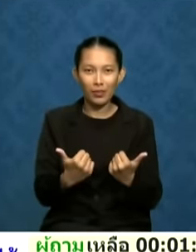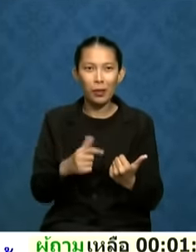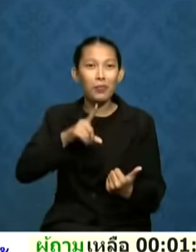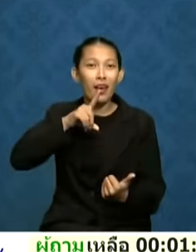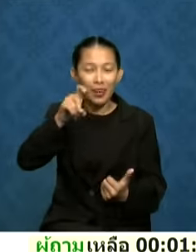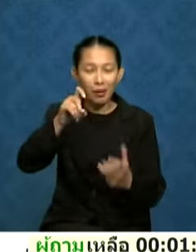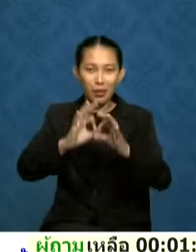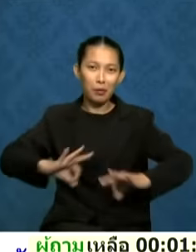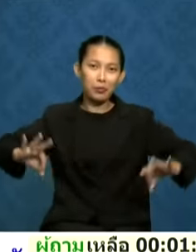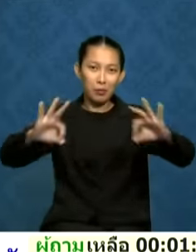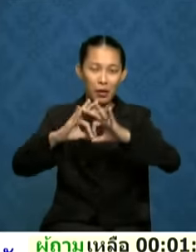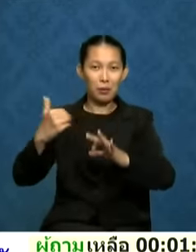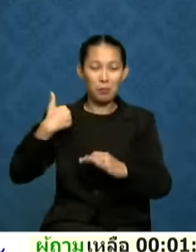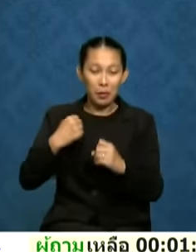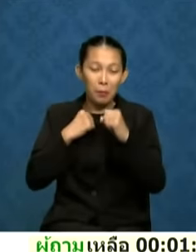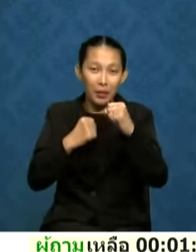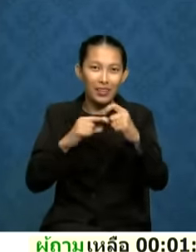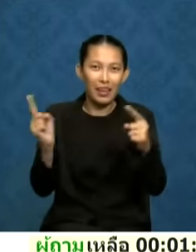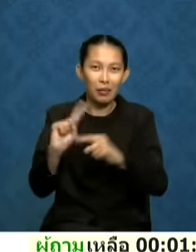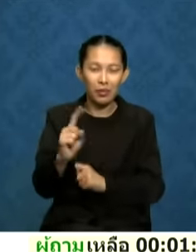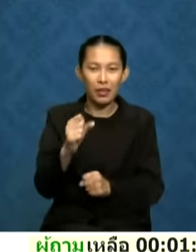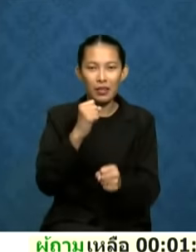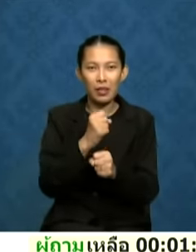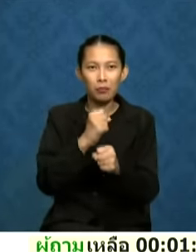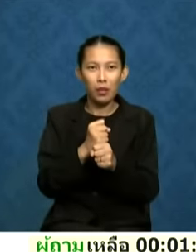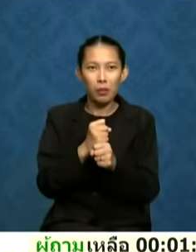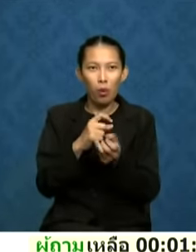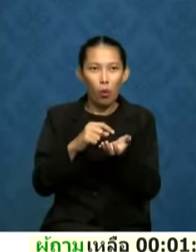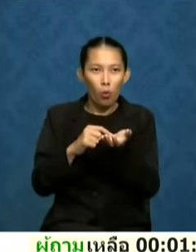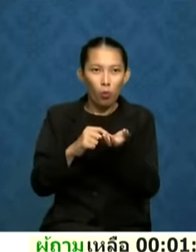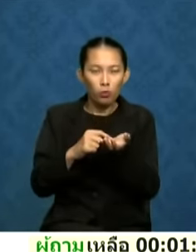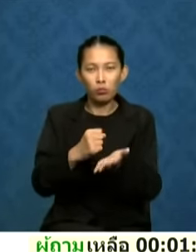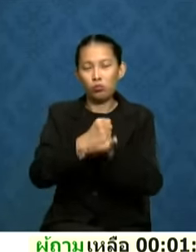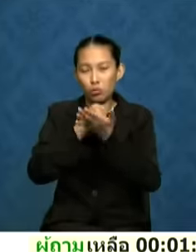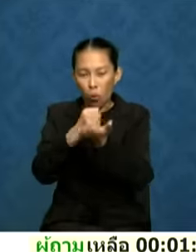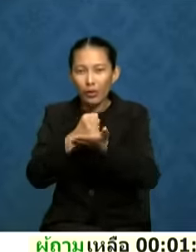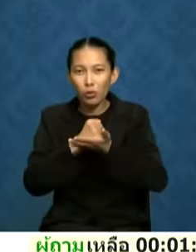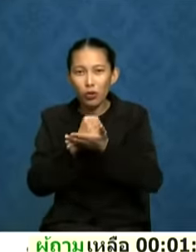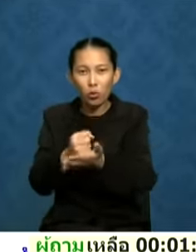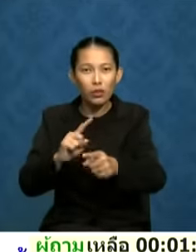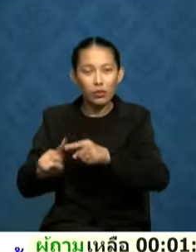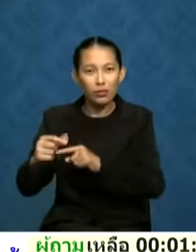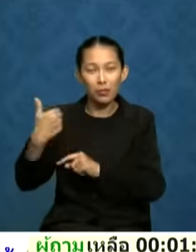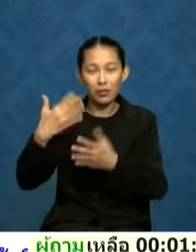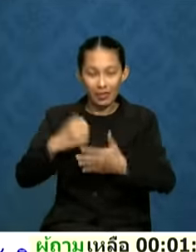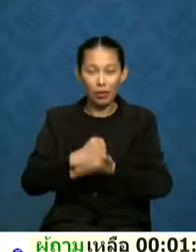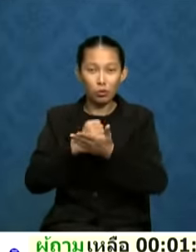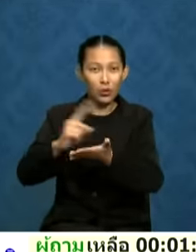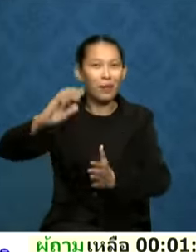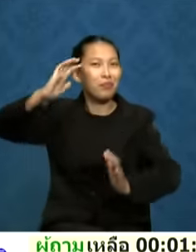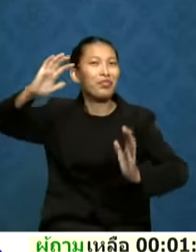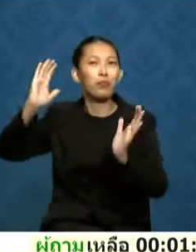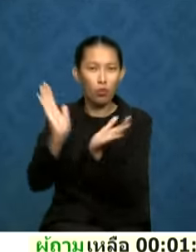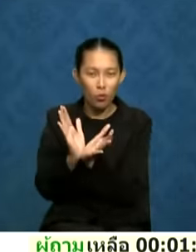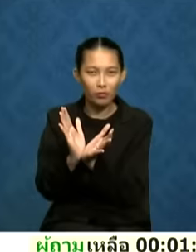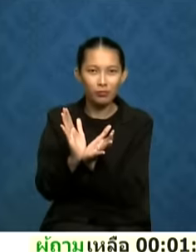ถามสำคัญก็คืมมีความพยายามในการเป่าคดีมัมควพยายในการช่วยกันและหนึ่งในการช่วยกัคือตำรวจ